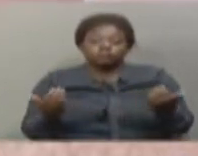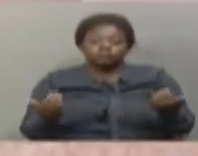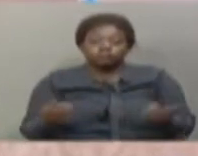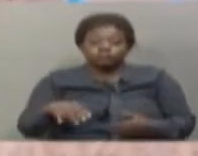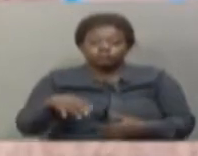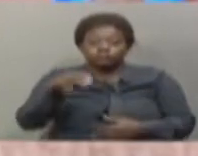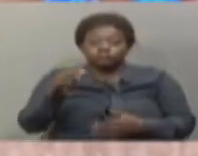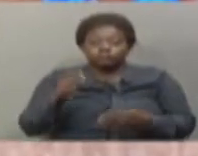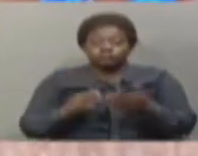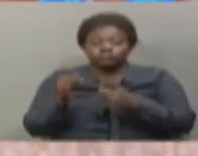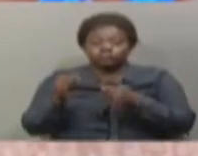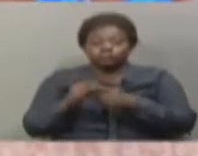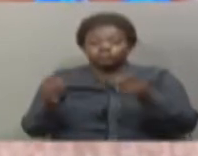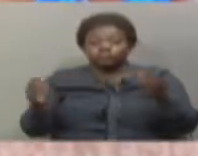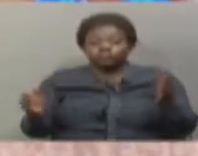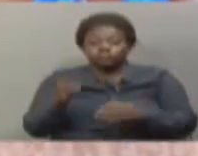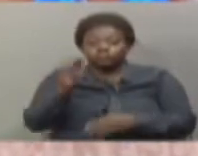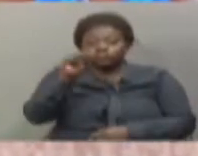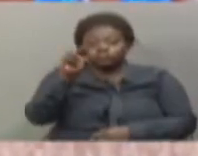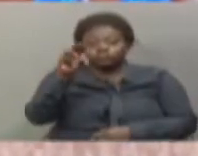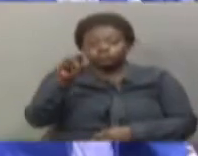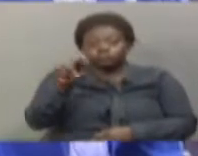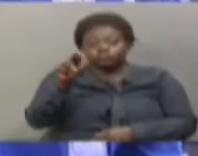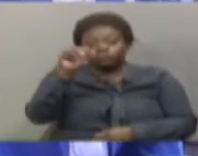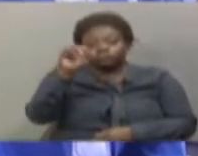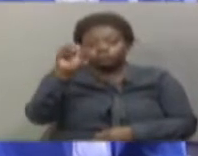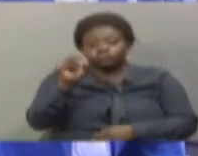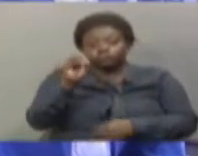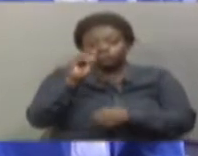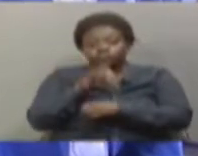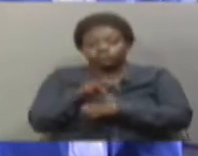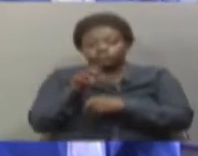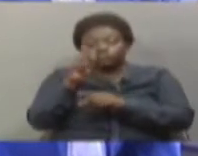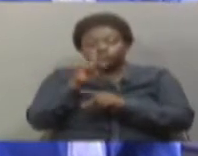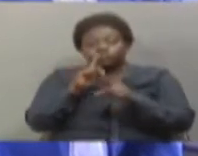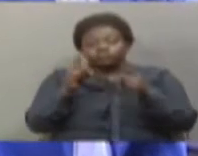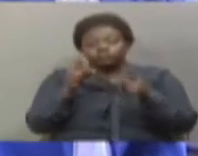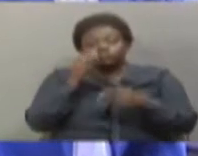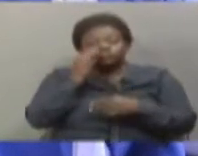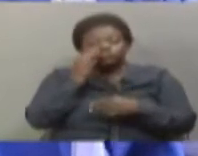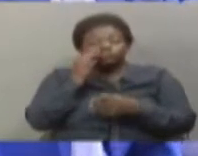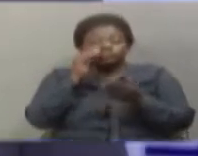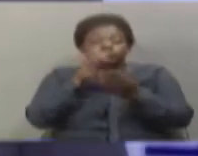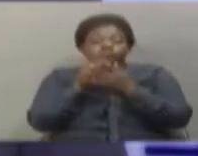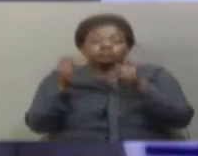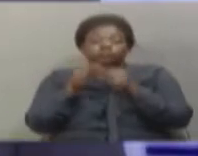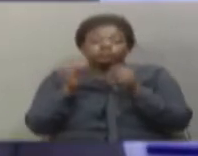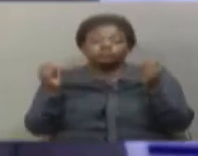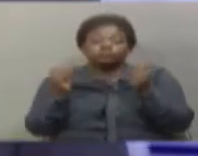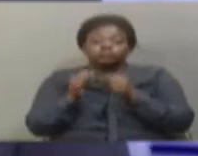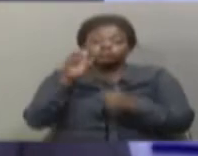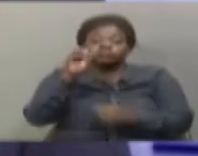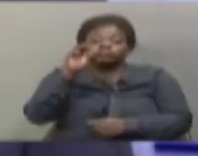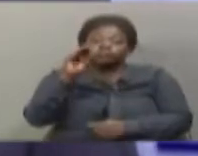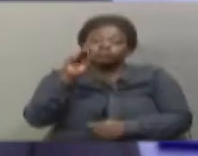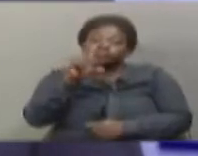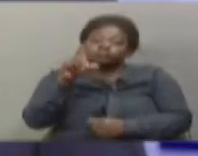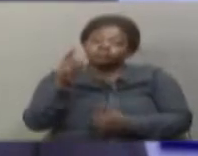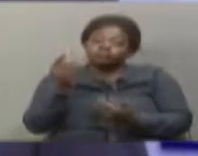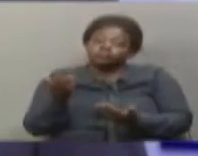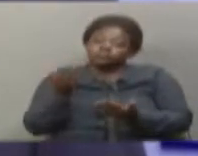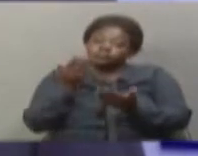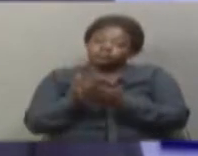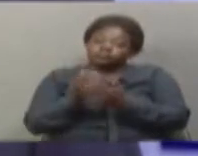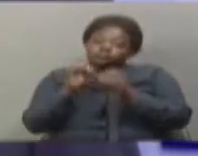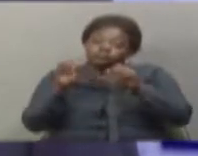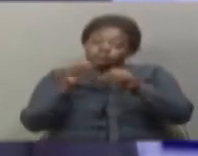Ku mukolo gwe gumusa abakonzi w'NRM Rosemary Senindi akubiriza abantu okwekuuma obulwadde bwa Ebola. Era Ambasada tugezeeko